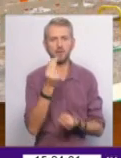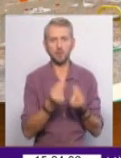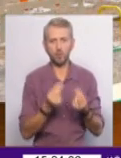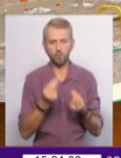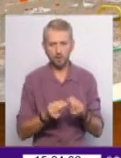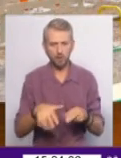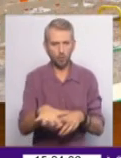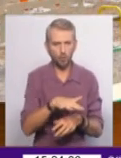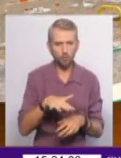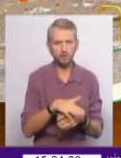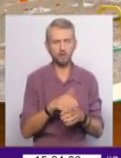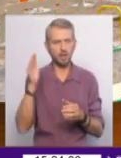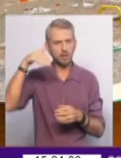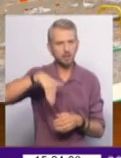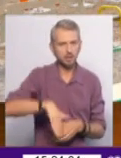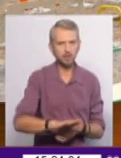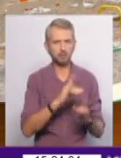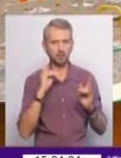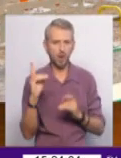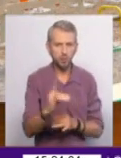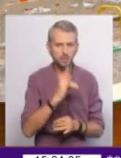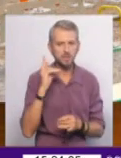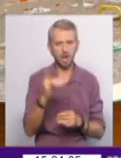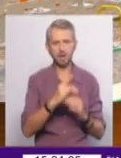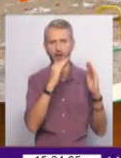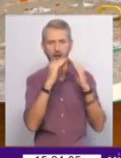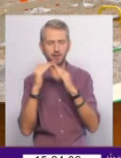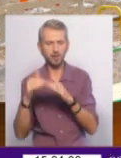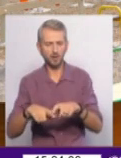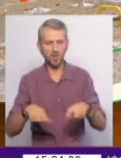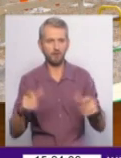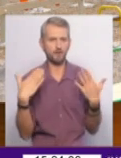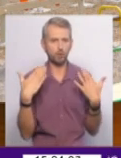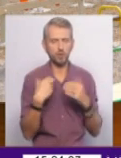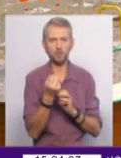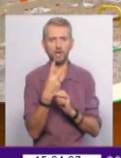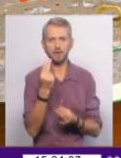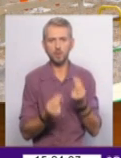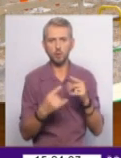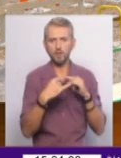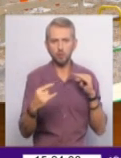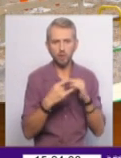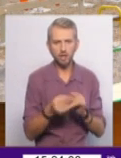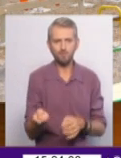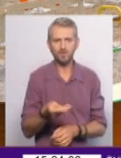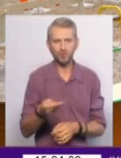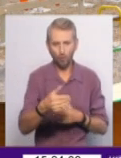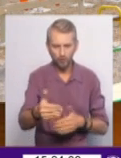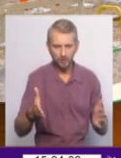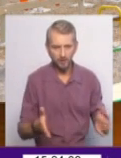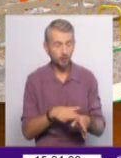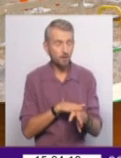з гірками, балансіри, каруселі, хатинки, лави відпочинку, 12 ігрових столів, пісочниці. Ну, тобто